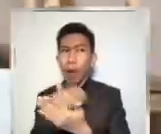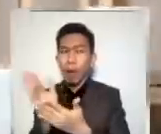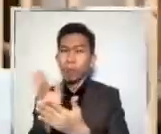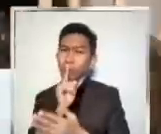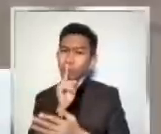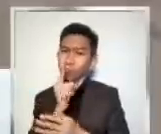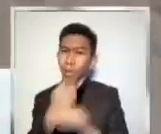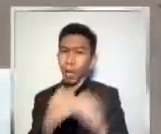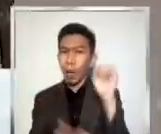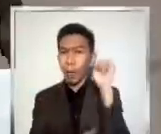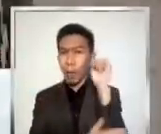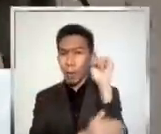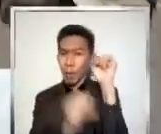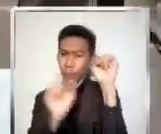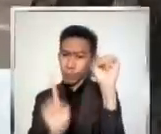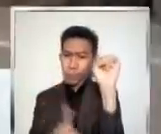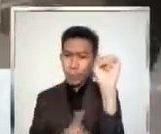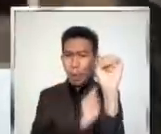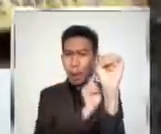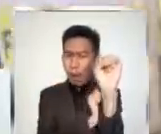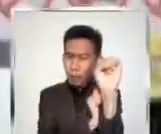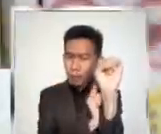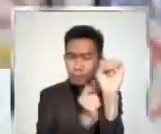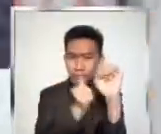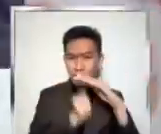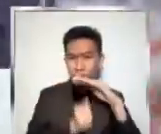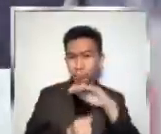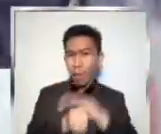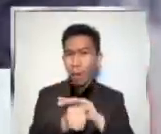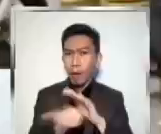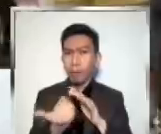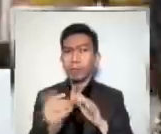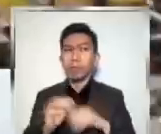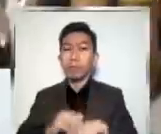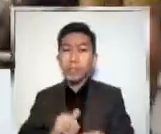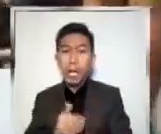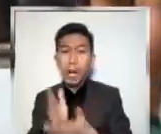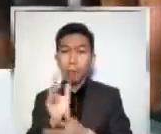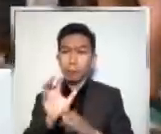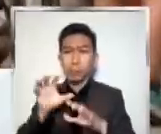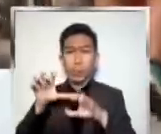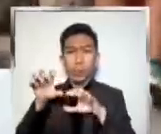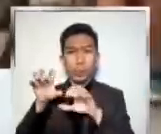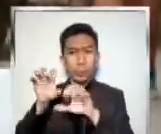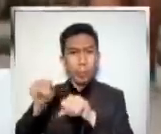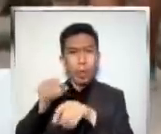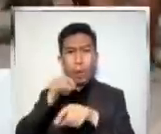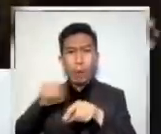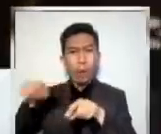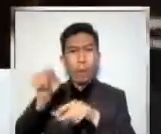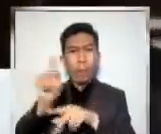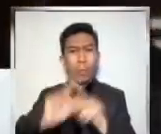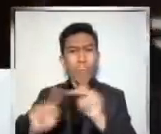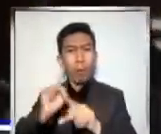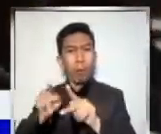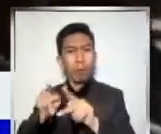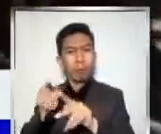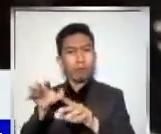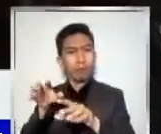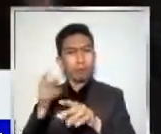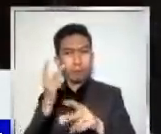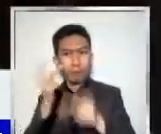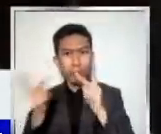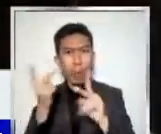di masita. Pero ang ilan sa mga inabutan ng pulis na hindi bababa sa 10, inimbitahan sa presinto. Bawal po